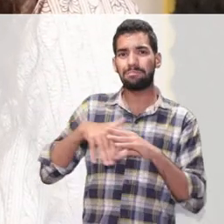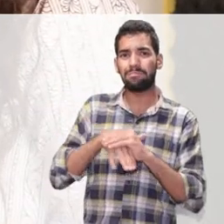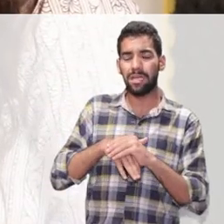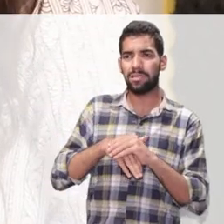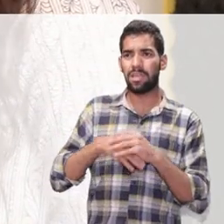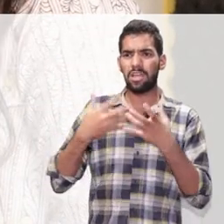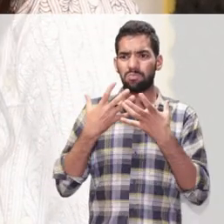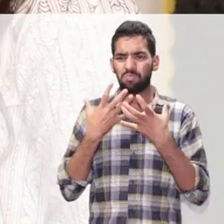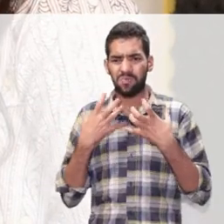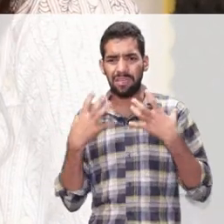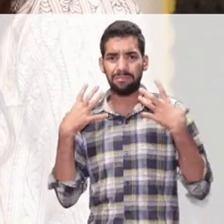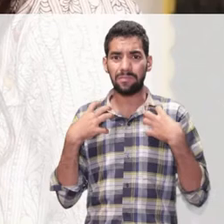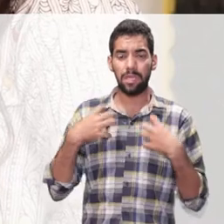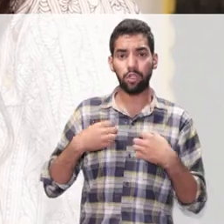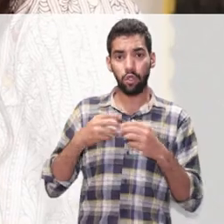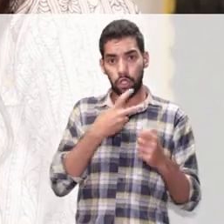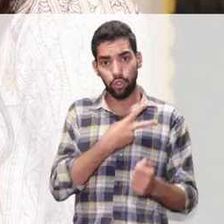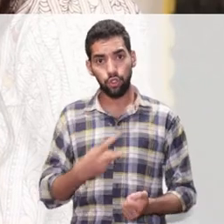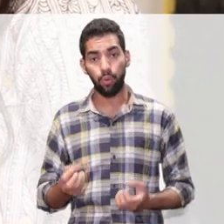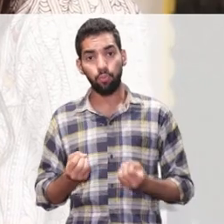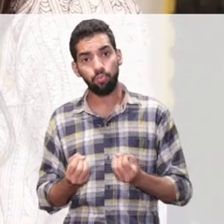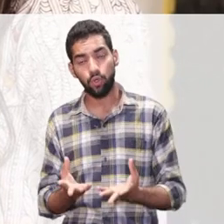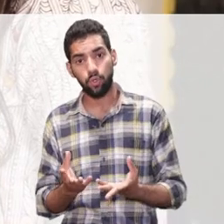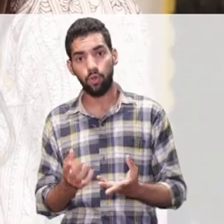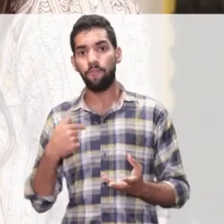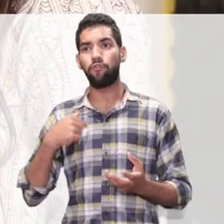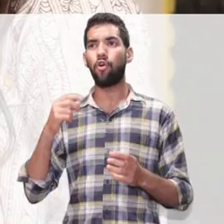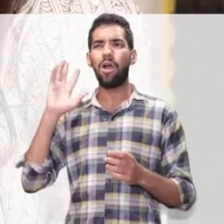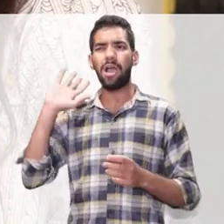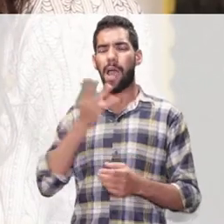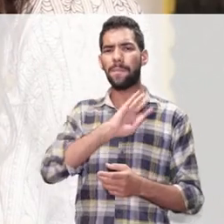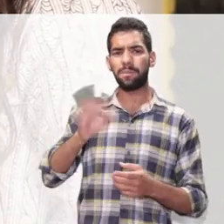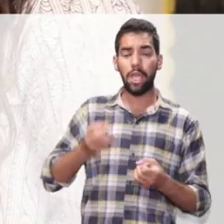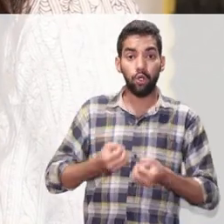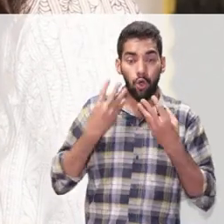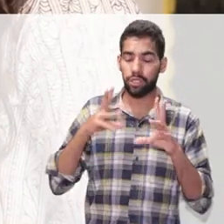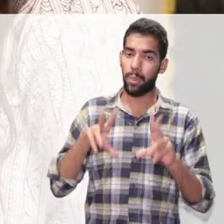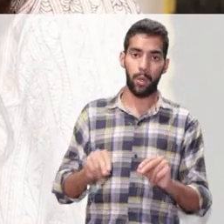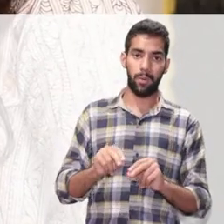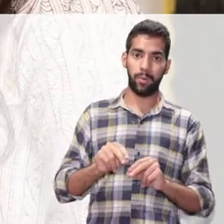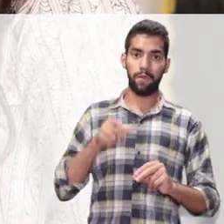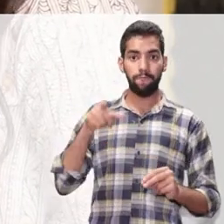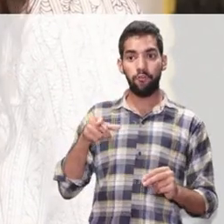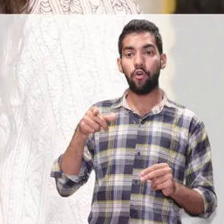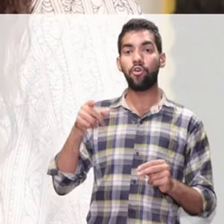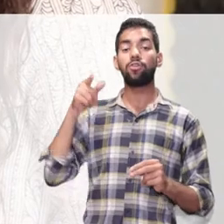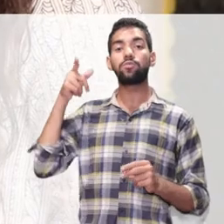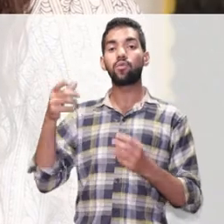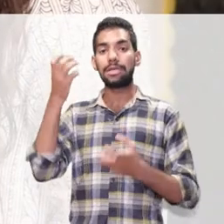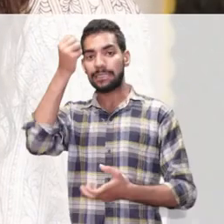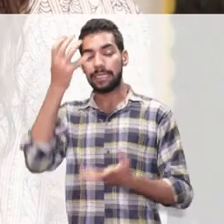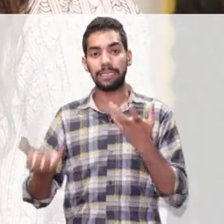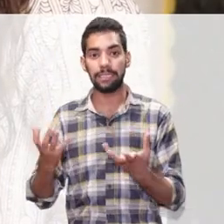यह इंजस्टिस इसकी हैं उनके अनुसार बिल्डअप होकर वह अंदर से आपको कार मक्खन शुरू हो गई है और यह त्यौहार के साथ या चक्कर के लिए